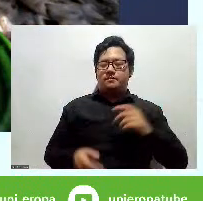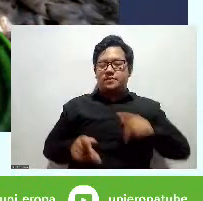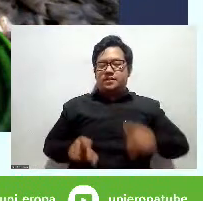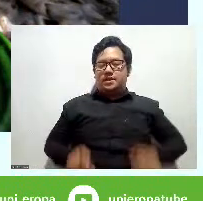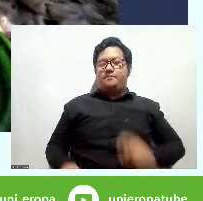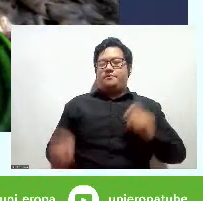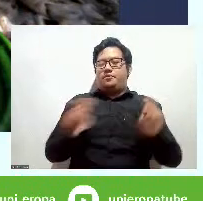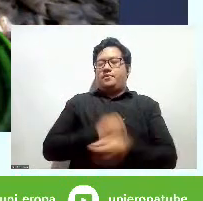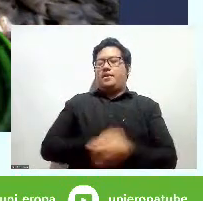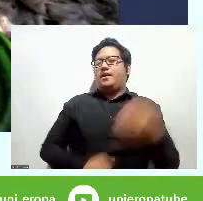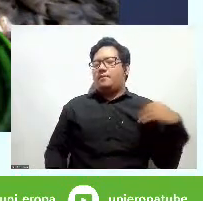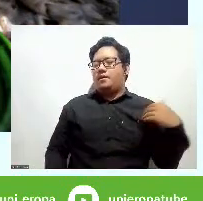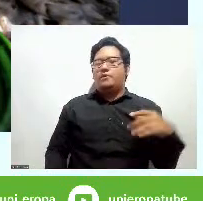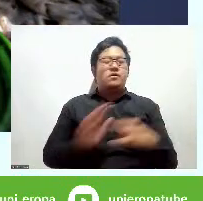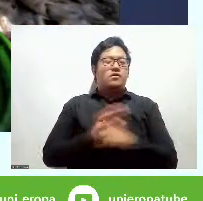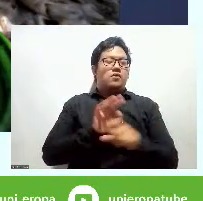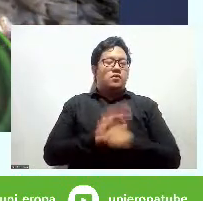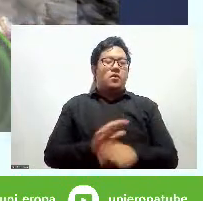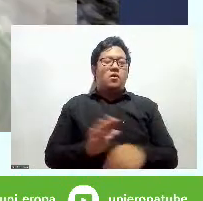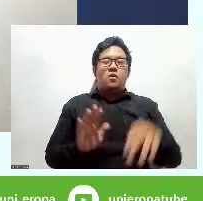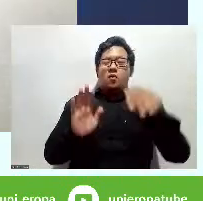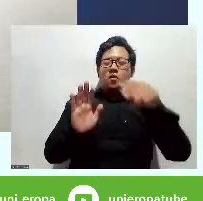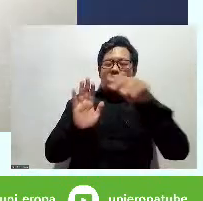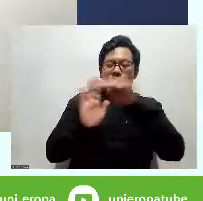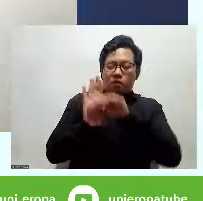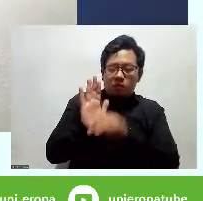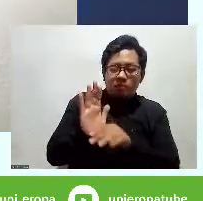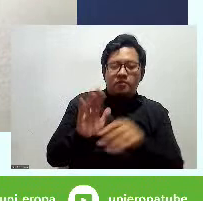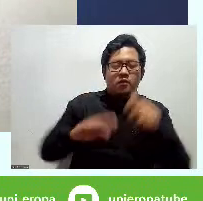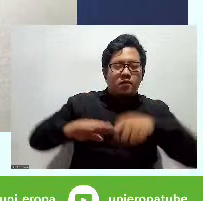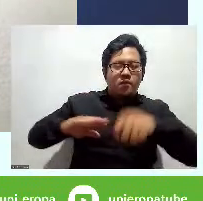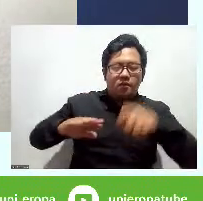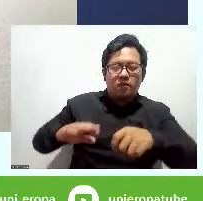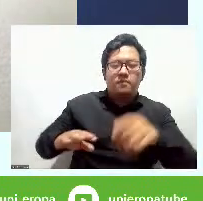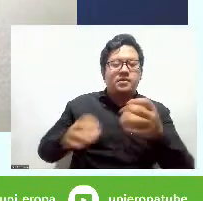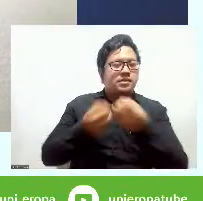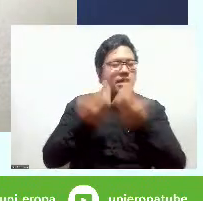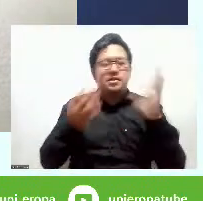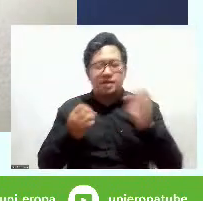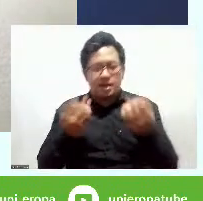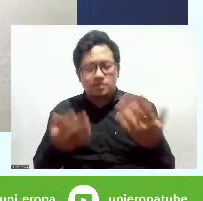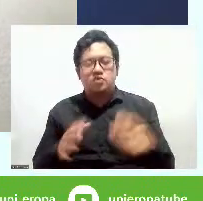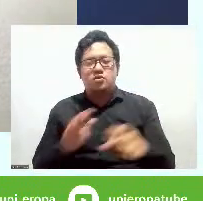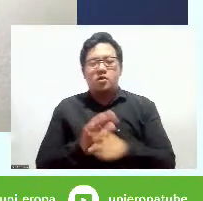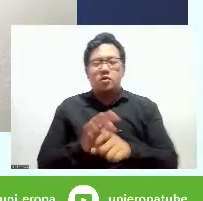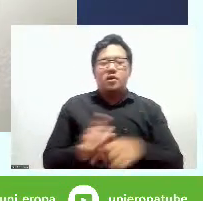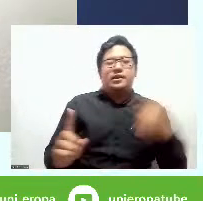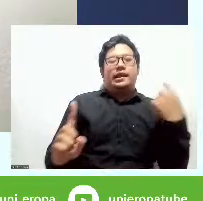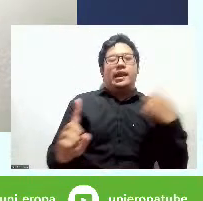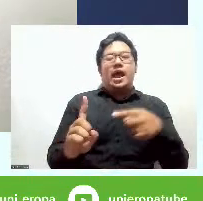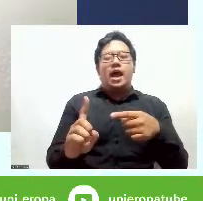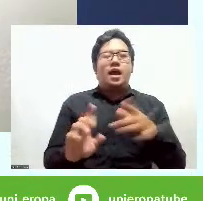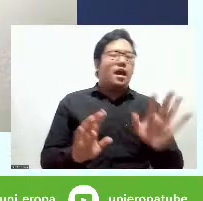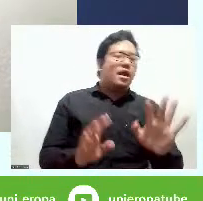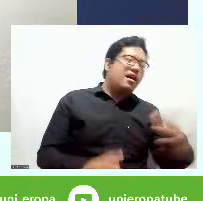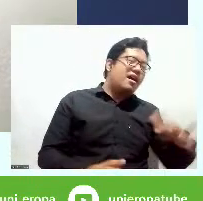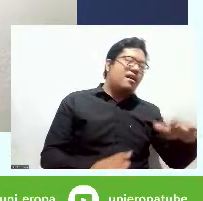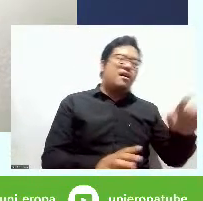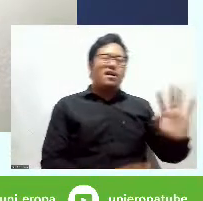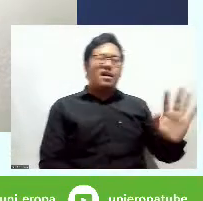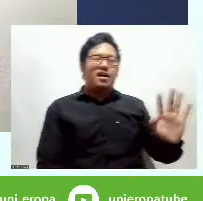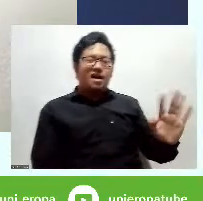penegakan hukumnya tidak jelas kadang-kadang ada tilang karena enggak ada tilang ya orang juga tetep aja karena pakai helm Kenapa nggak pakai helm